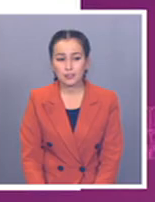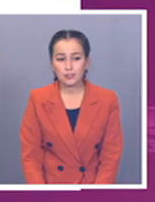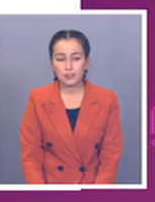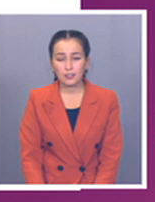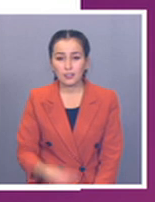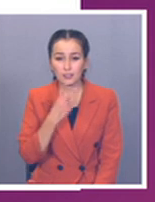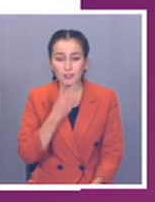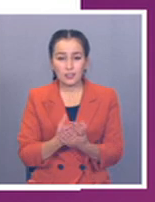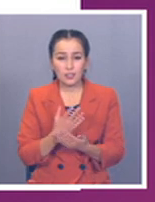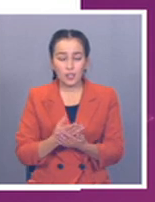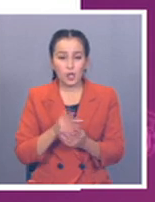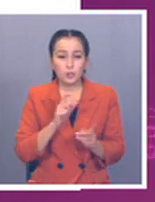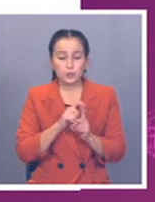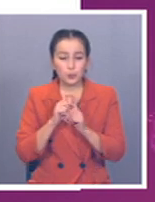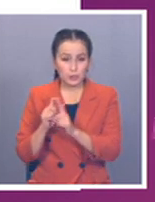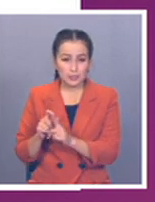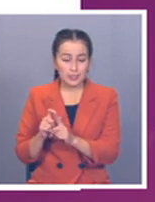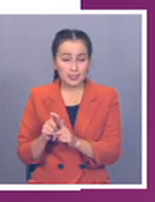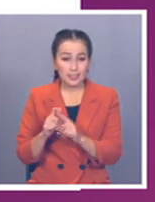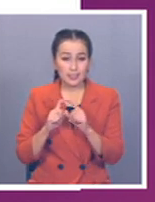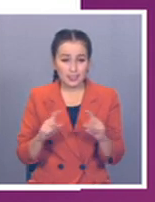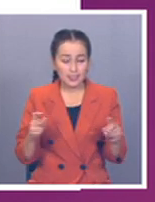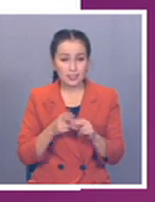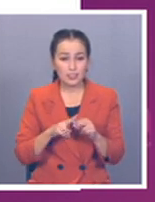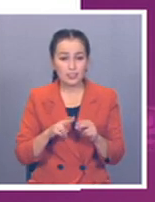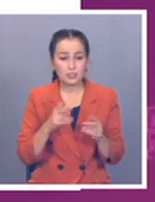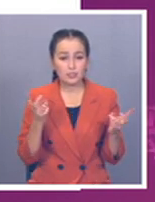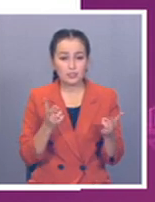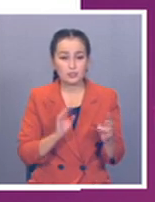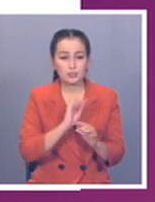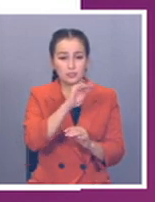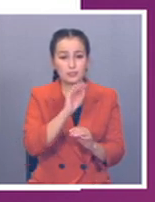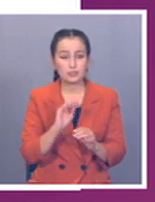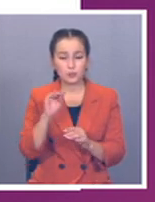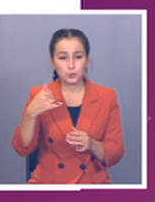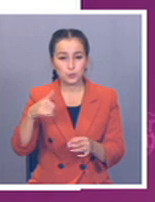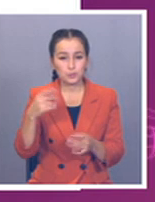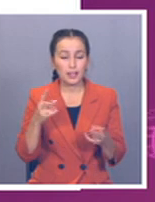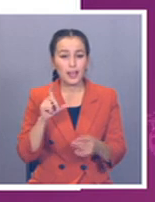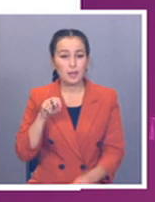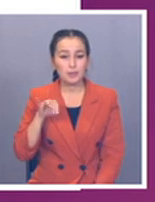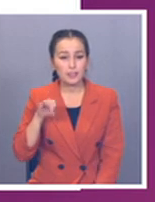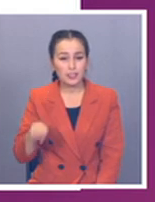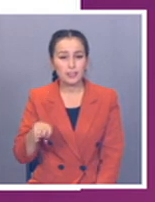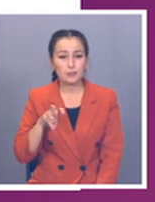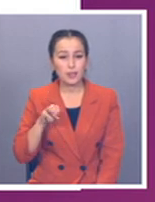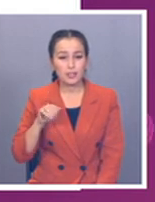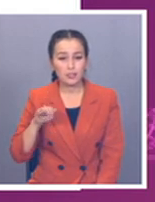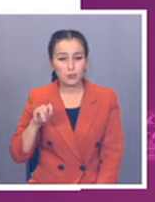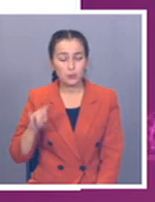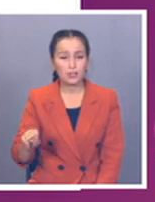Төменде берілген сөздерді тиісті қоржынға салыңыздар, яғни эпитет, теңеу, метафора